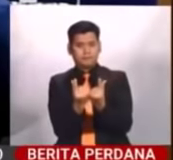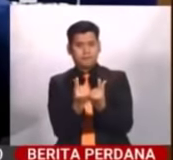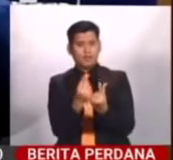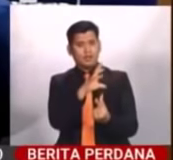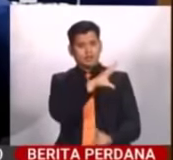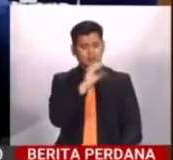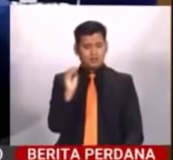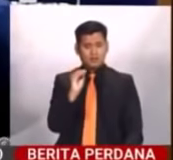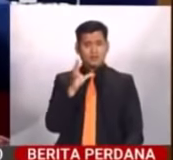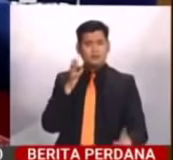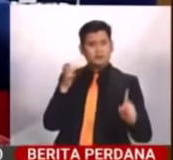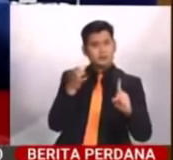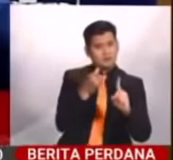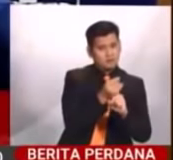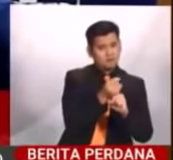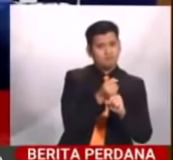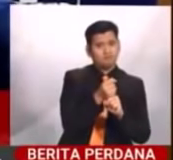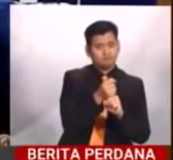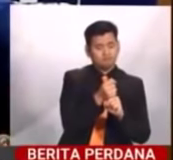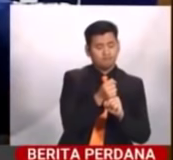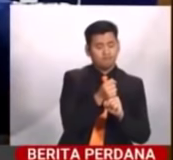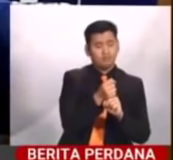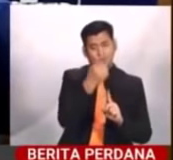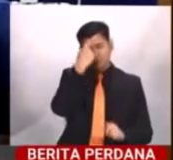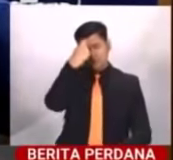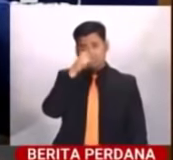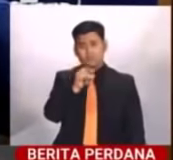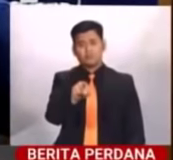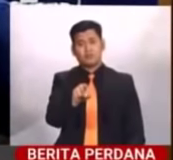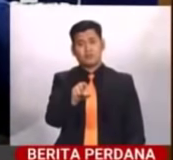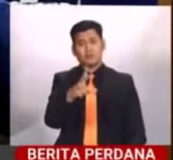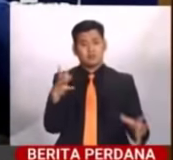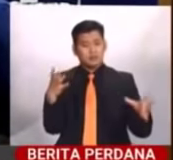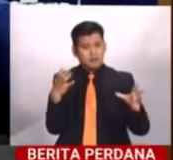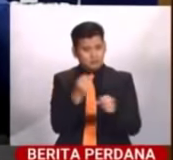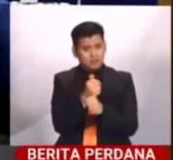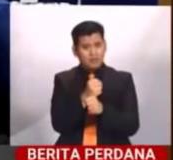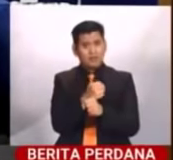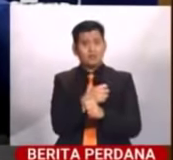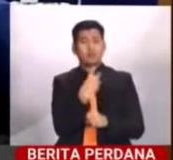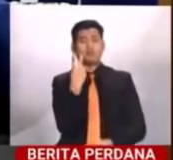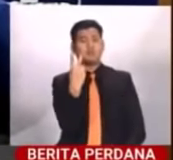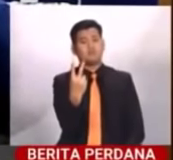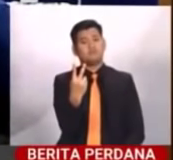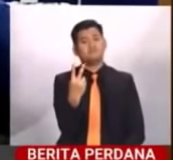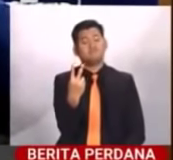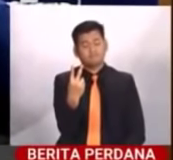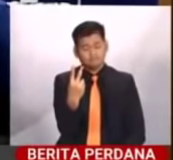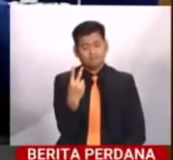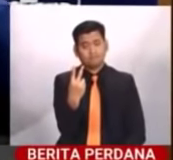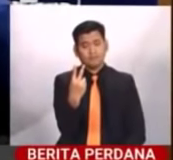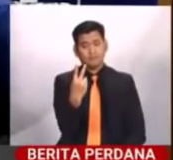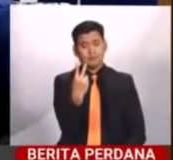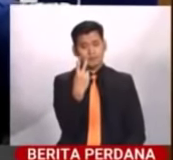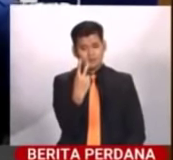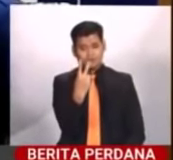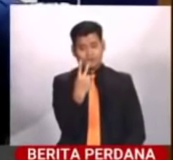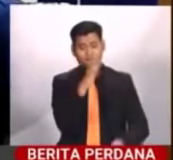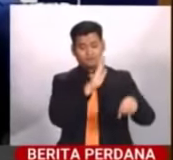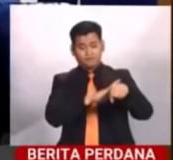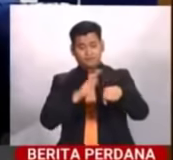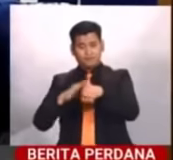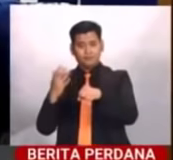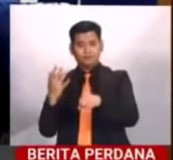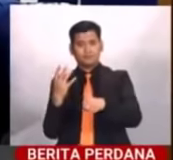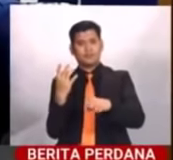dan juga capai sasaran bagi mendapatkan dua title untuk tahun